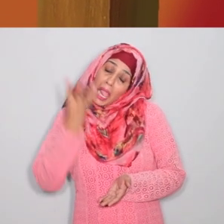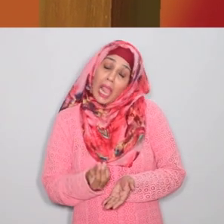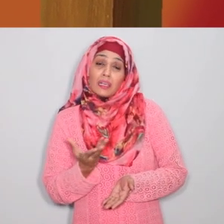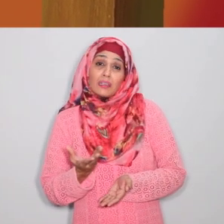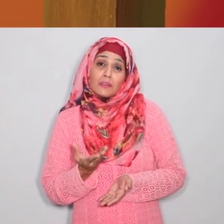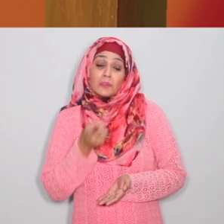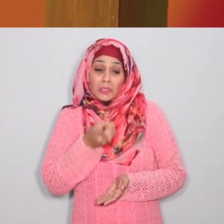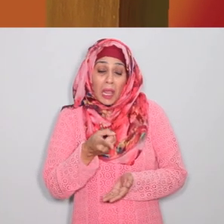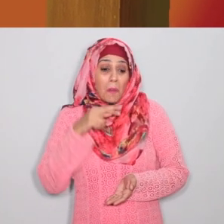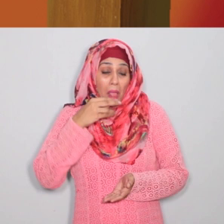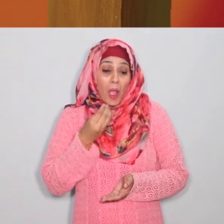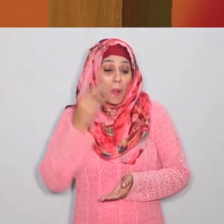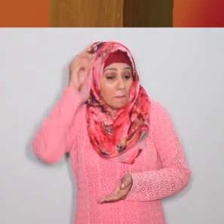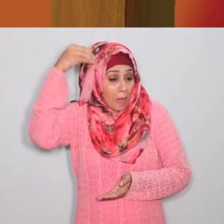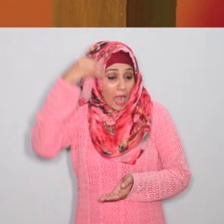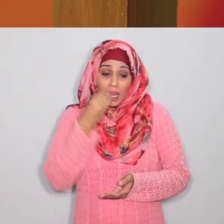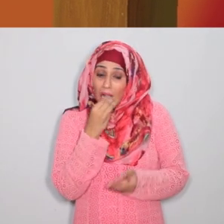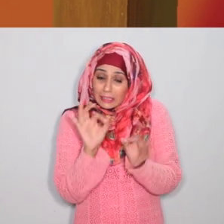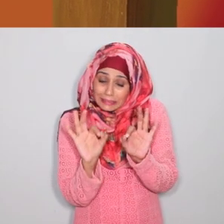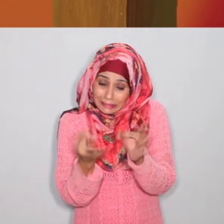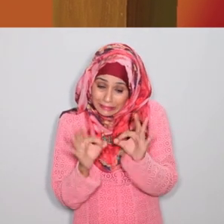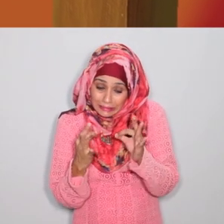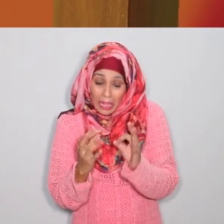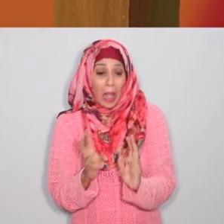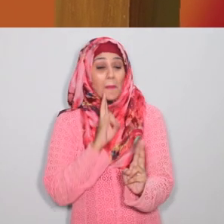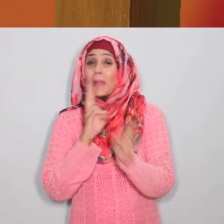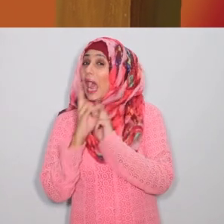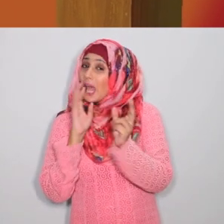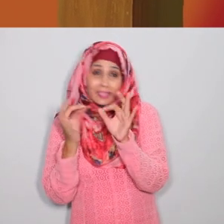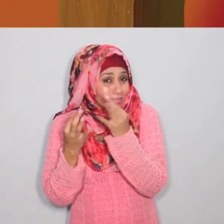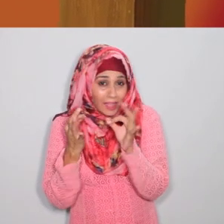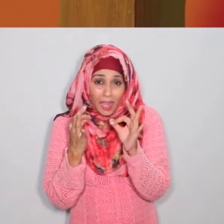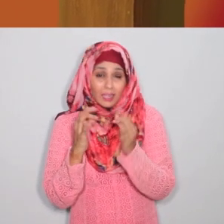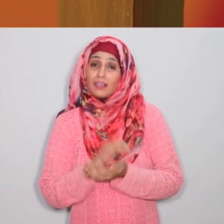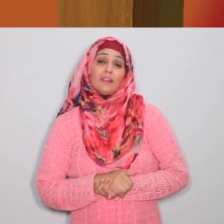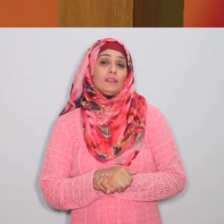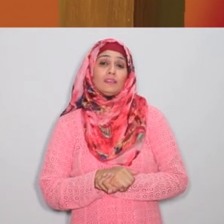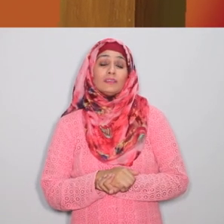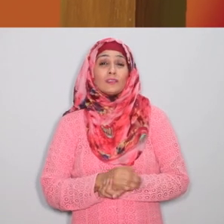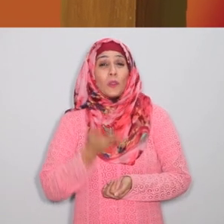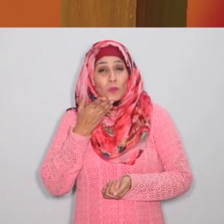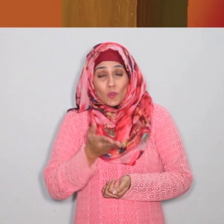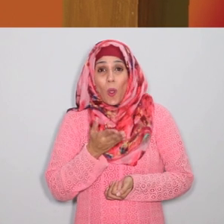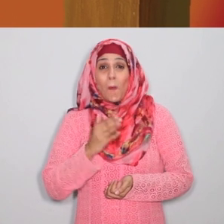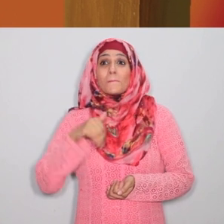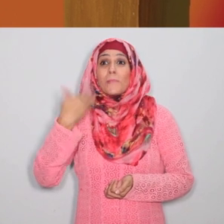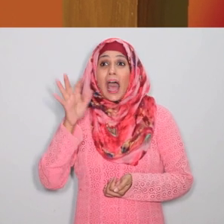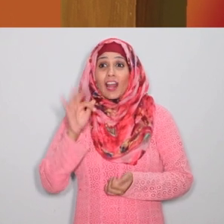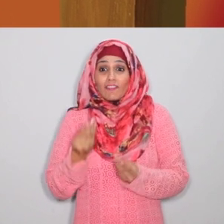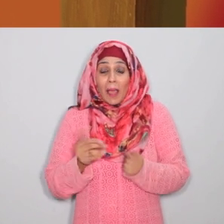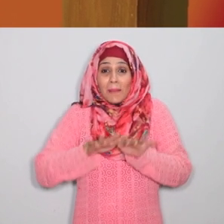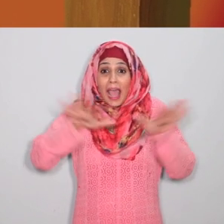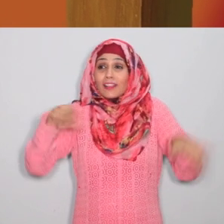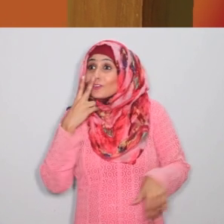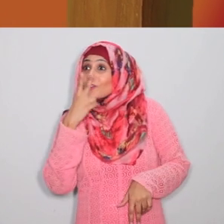और कुछ ना कुछ बोल रहे हो तुमने तो नहीं